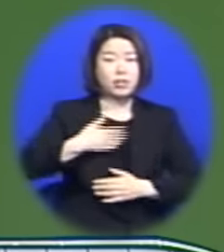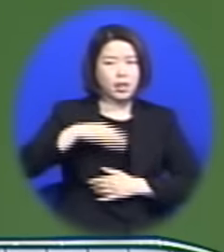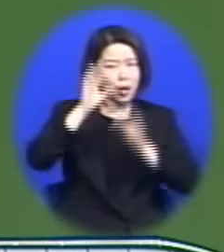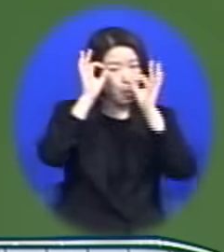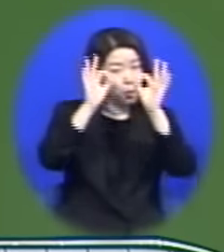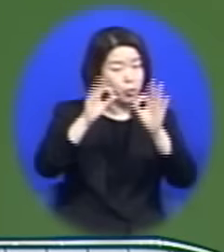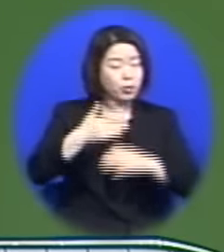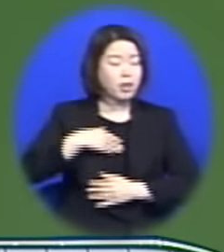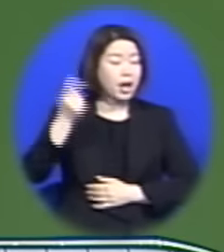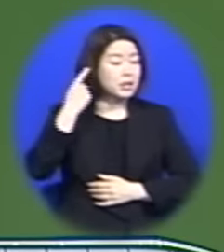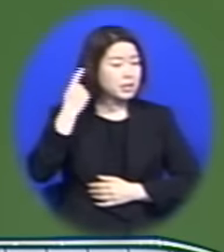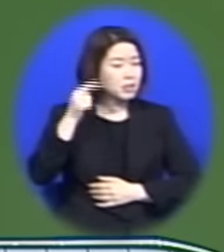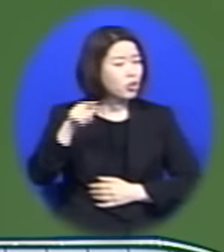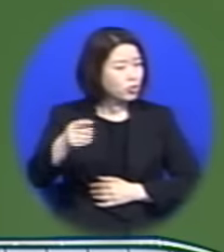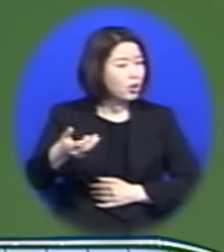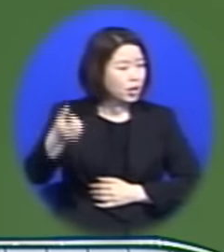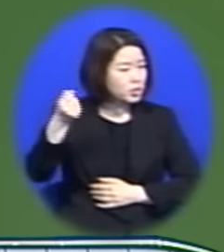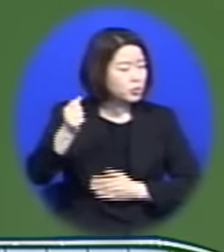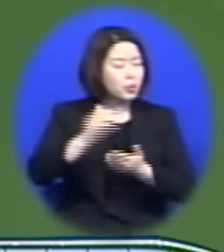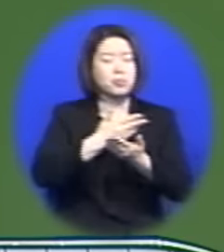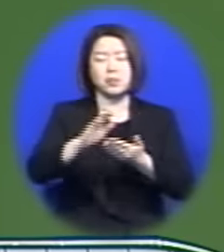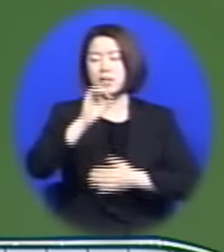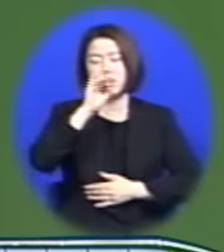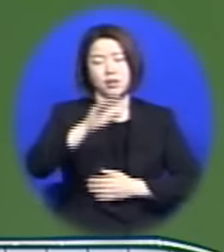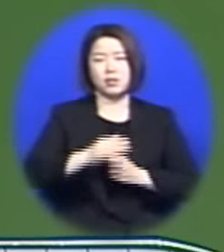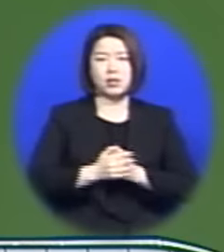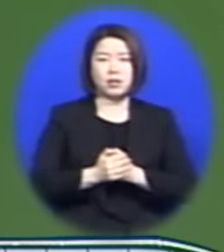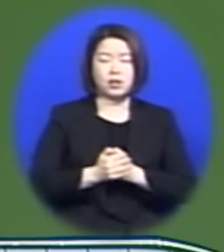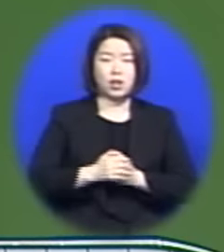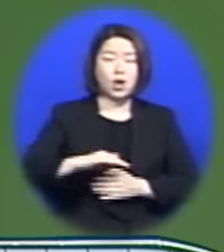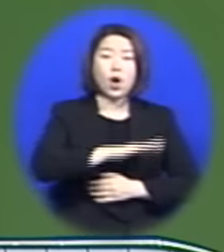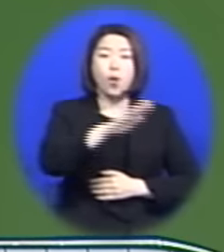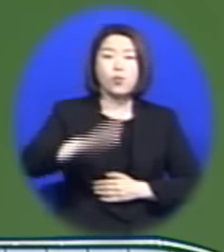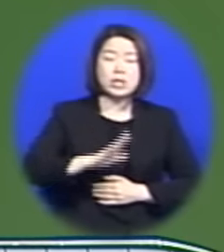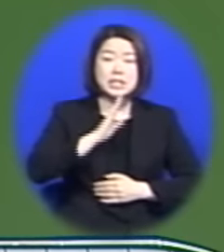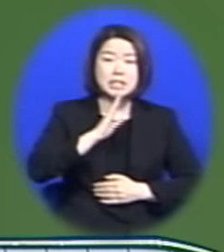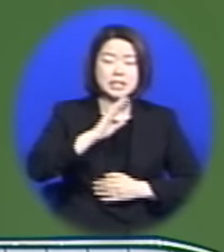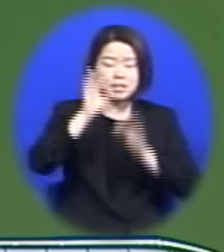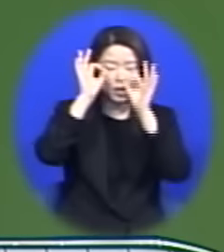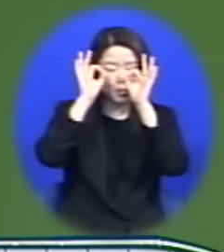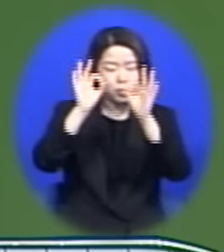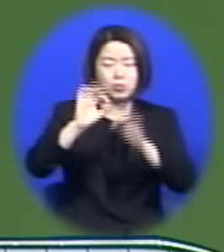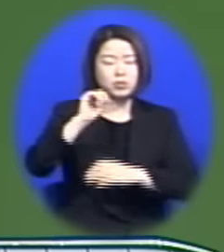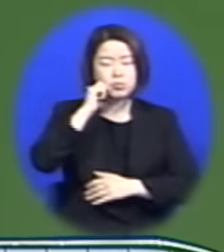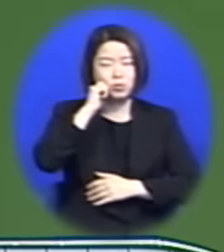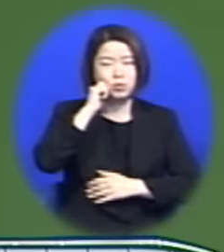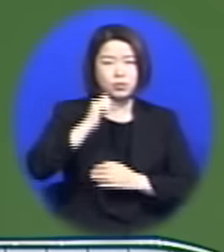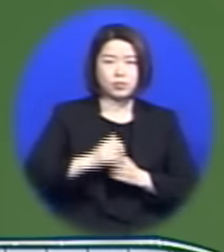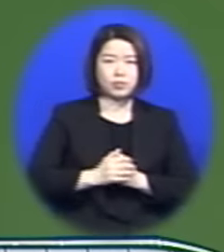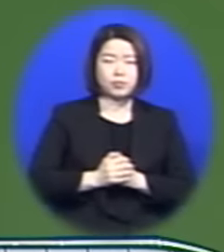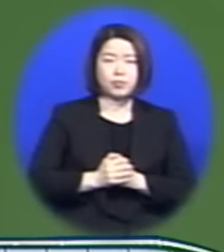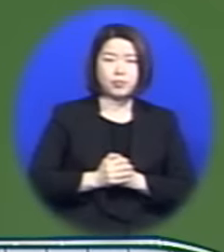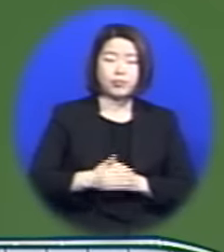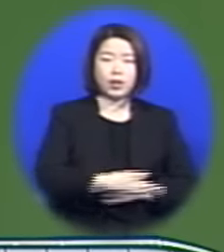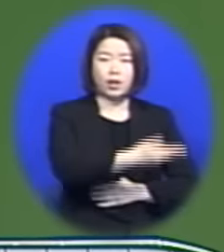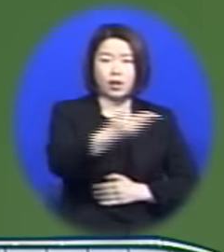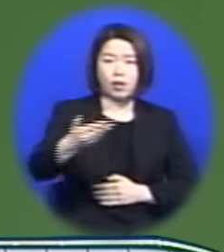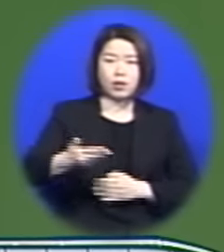듣는 것으로 판단하면 안 됩니다 우리는 진짜를 못 보는 사람입니다